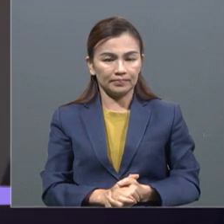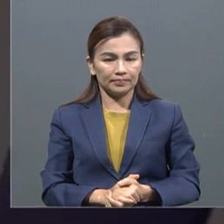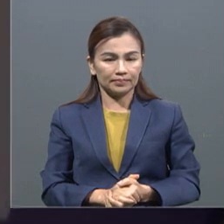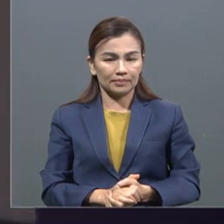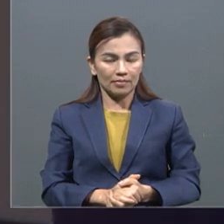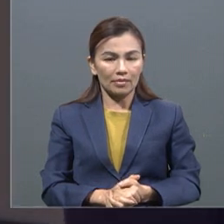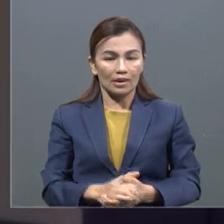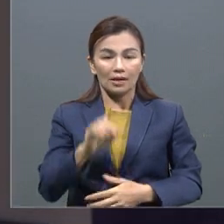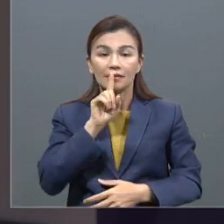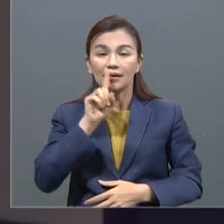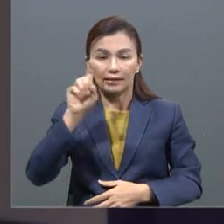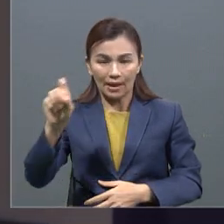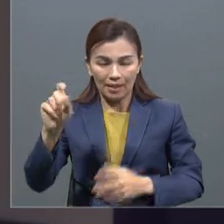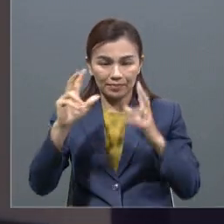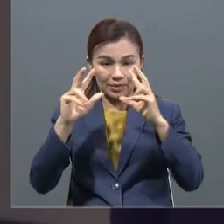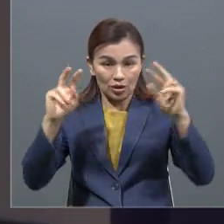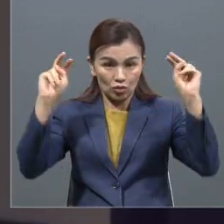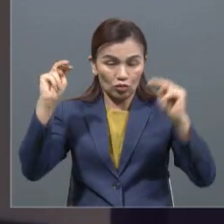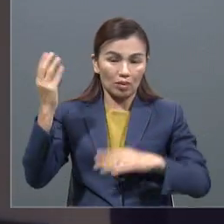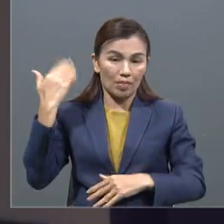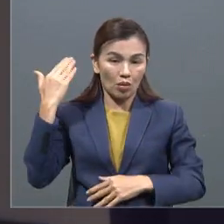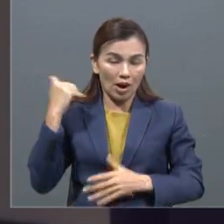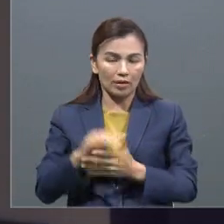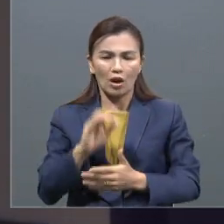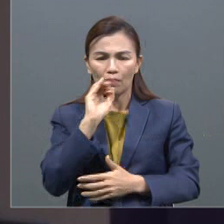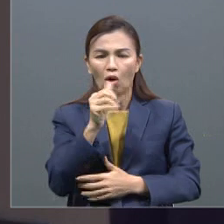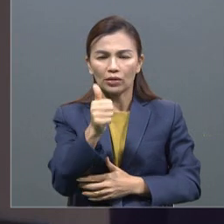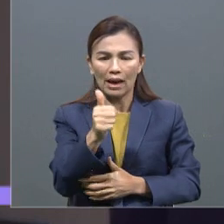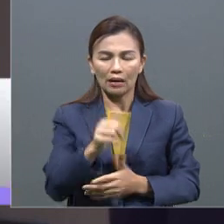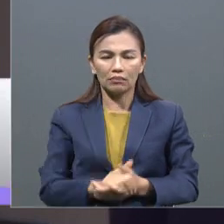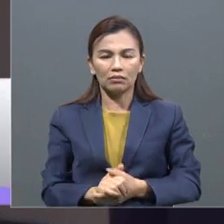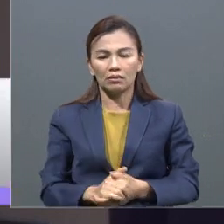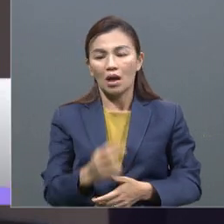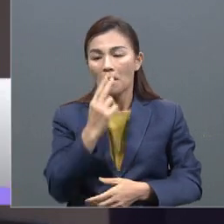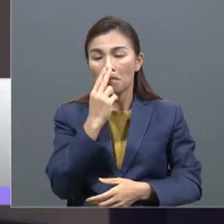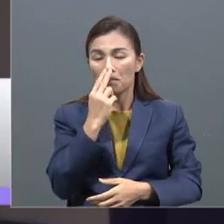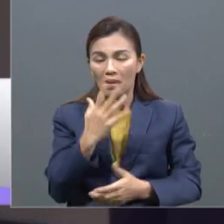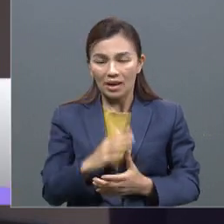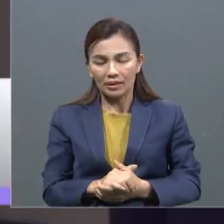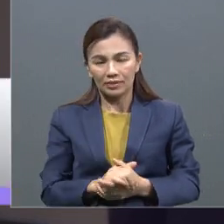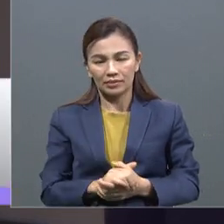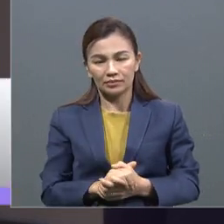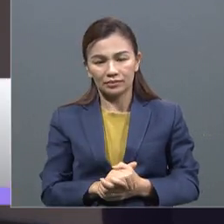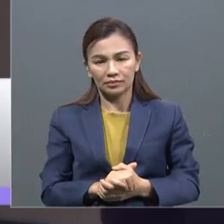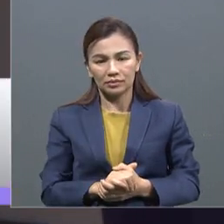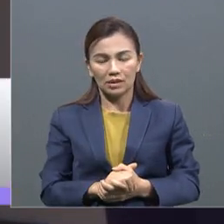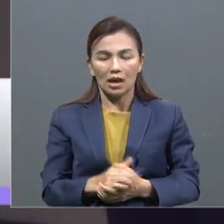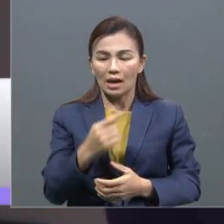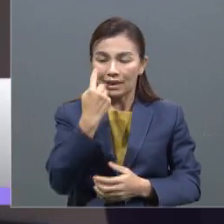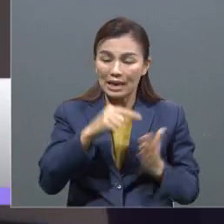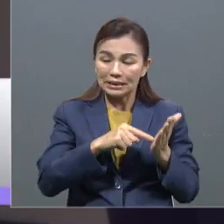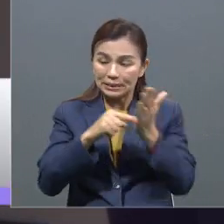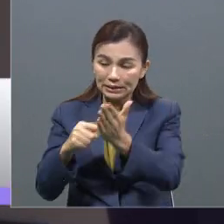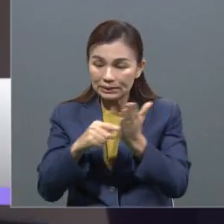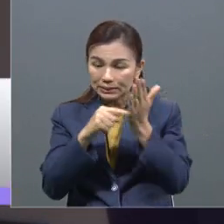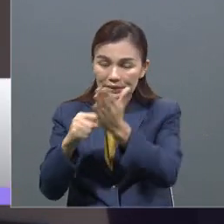ได้เรียนถามท่านนายกตั้งแต่เมื่อวานแล้วก็ที่ยืนยันได้ว่าก็ยังไม่ได้เห็นจดหมายนะครับว่ามีการยื่นอะไรมาแต่ว่า